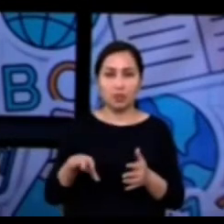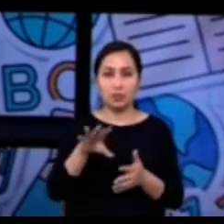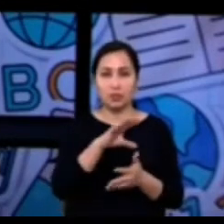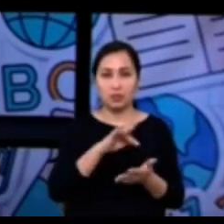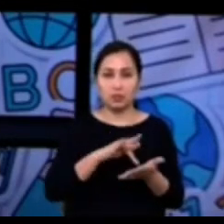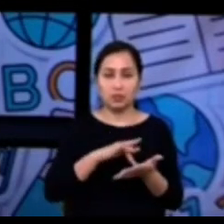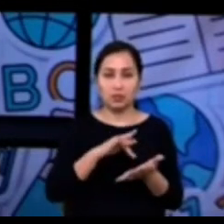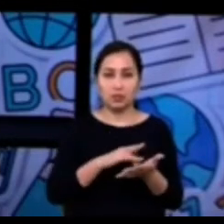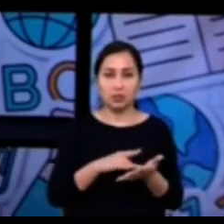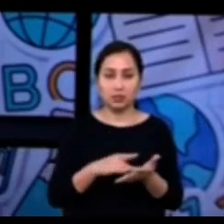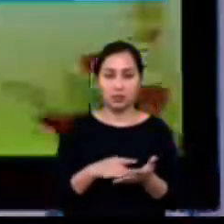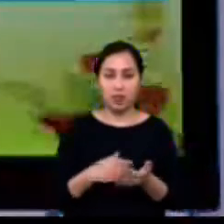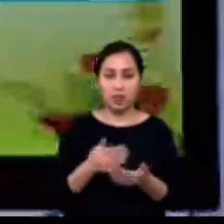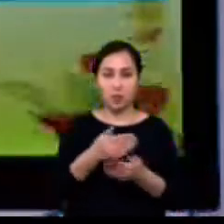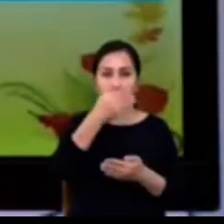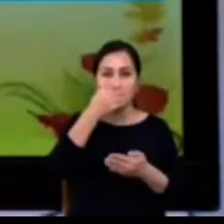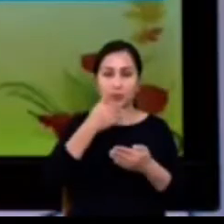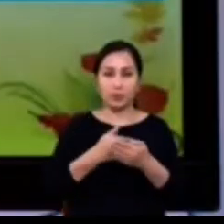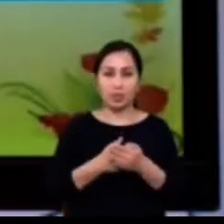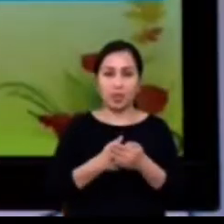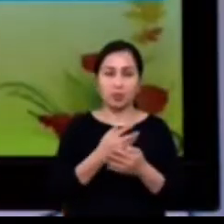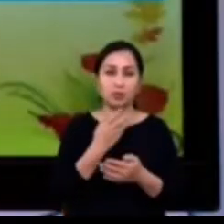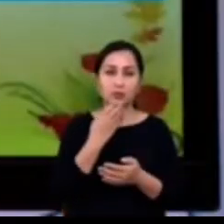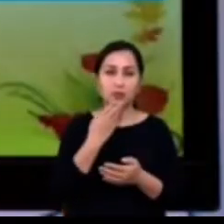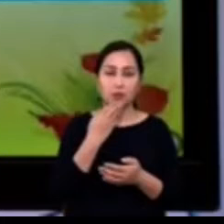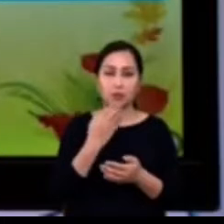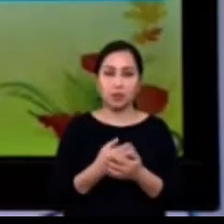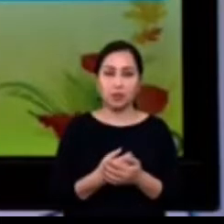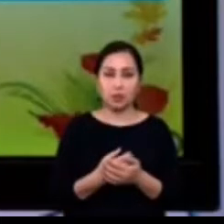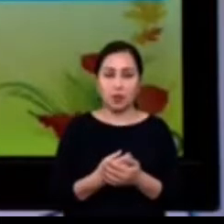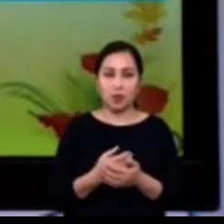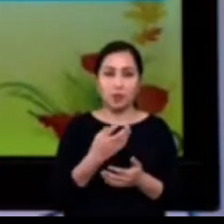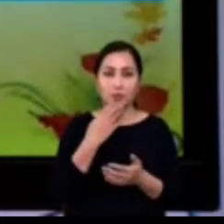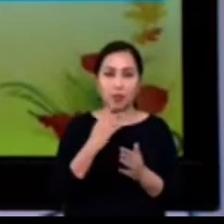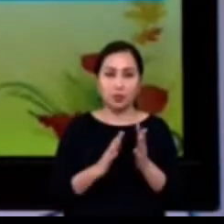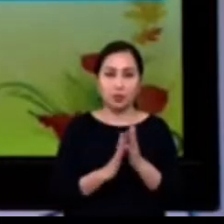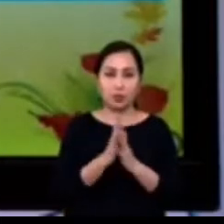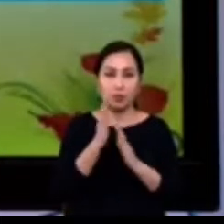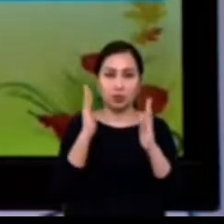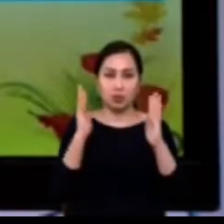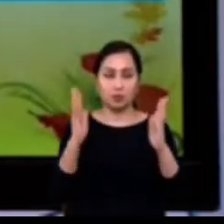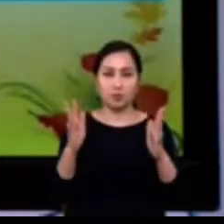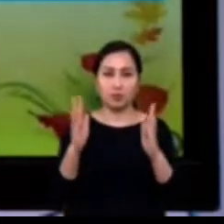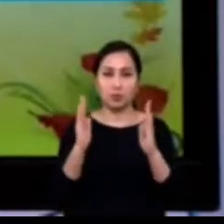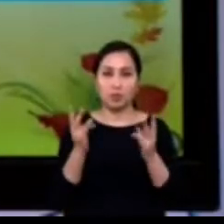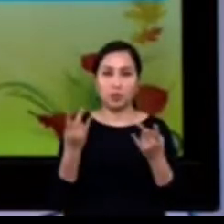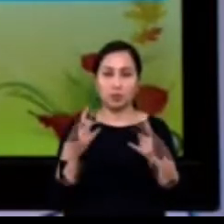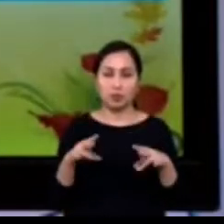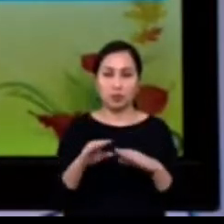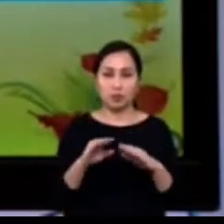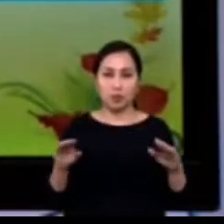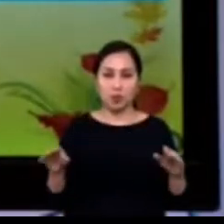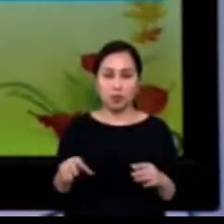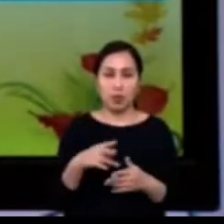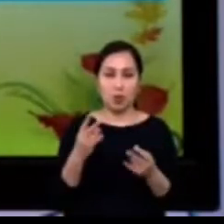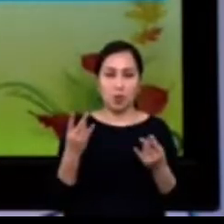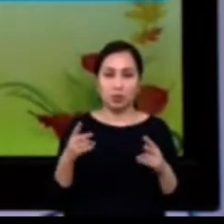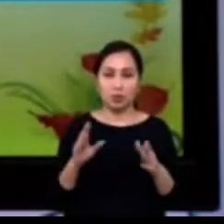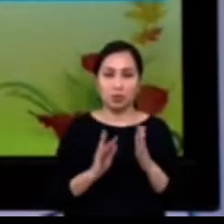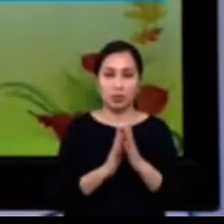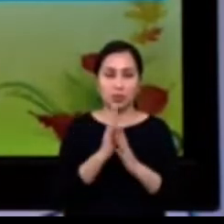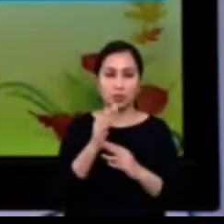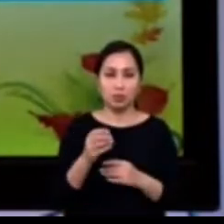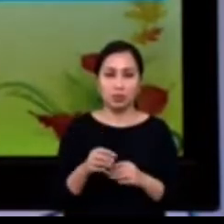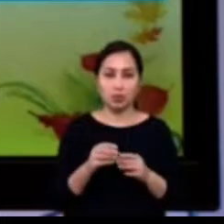фруктов спрятался помидор. А разве помидор растет в саду? Нет, ребята, он не растет в